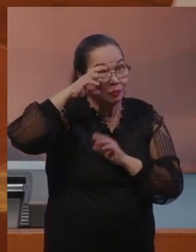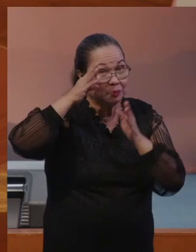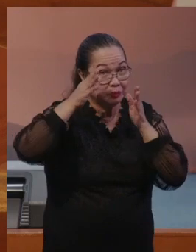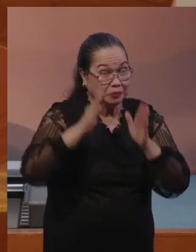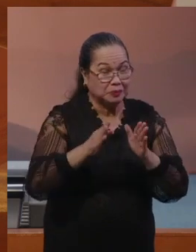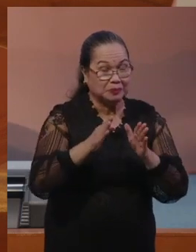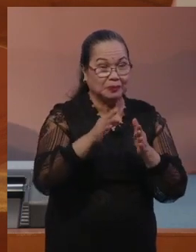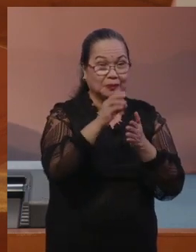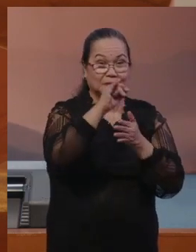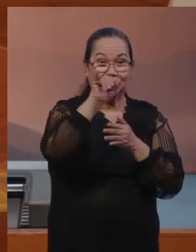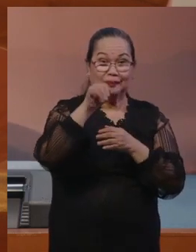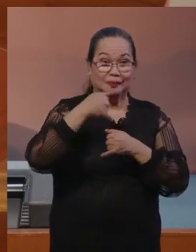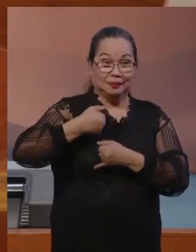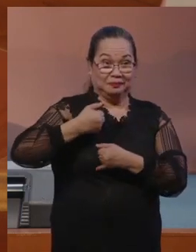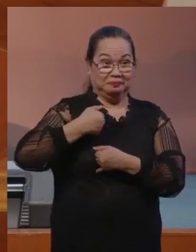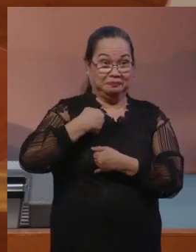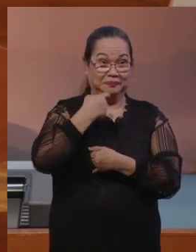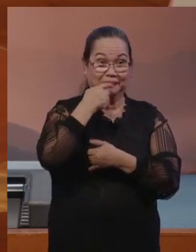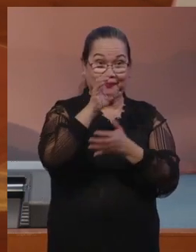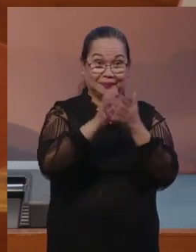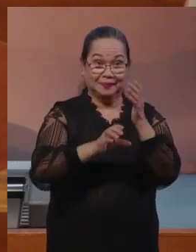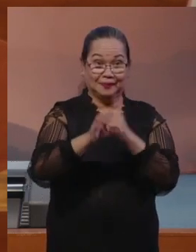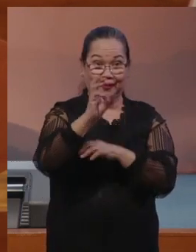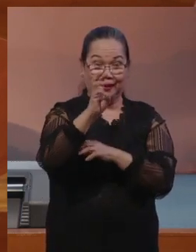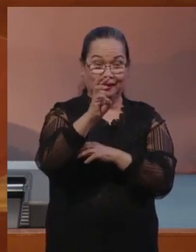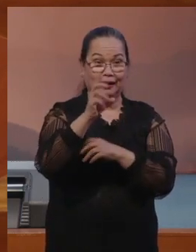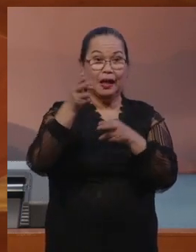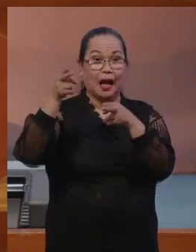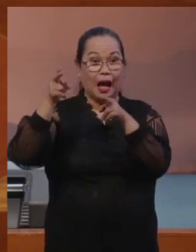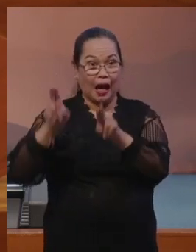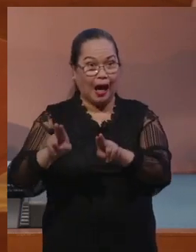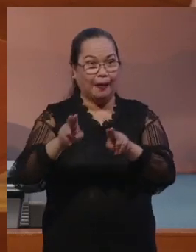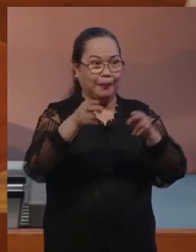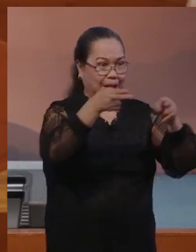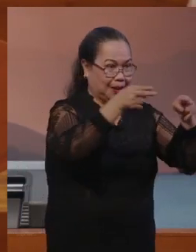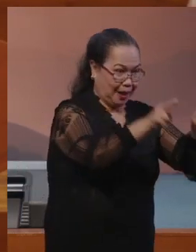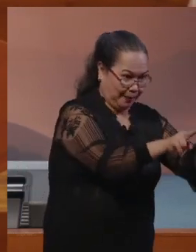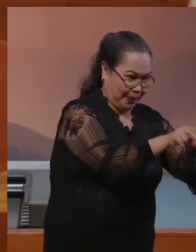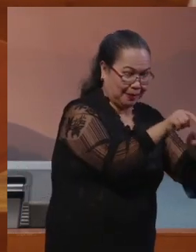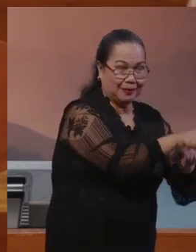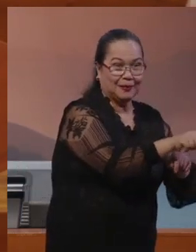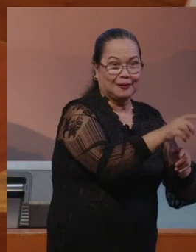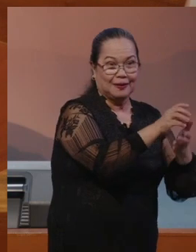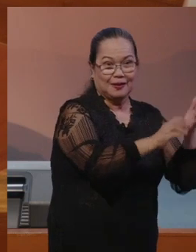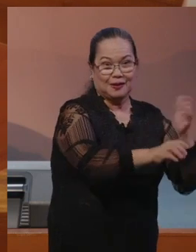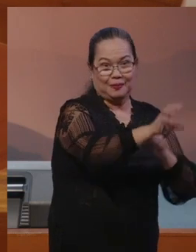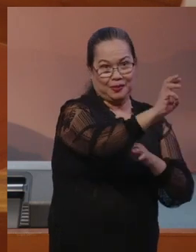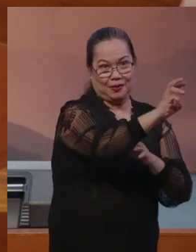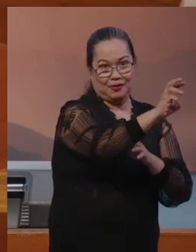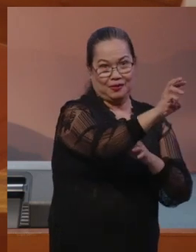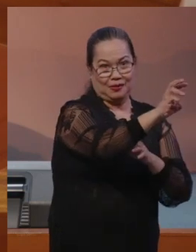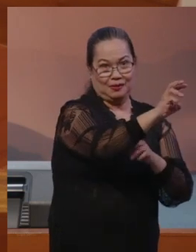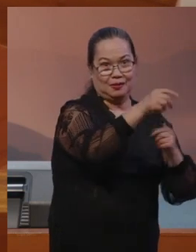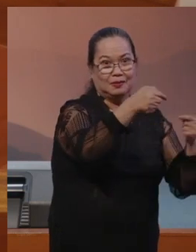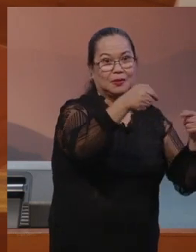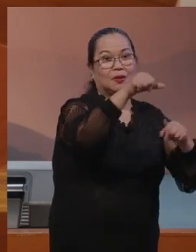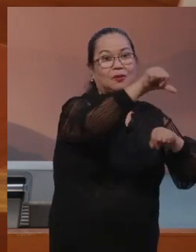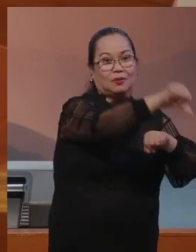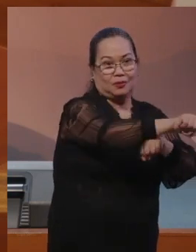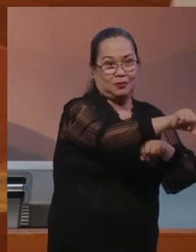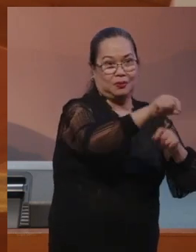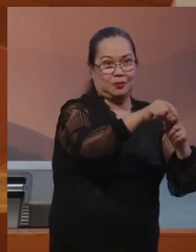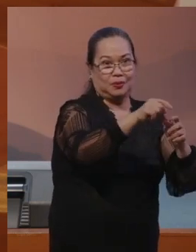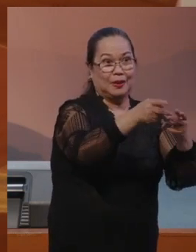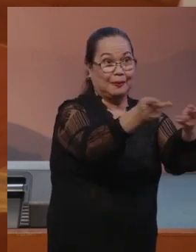6 po, yung mga pinangako dito sa Joshua chapter 2, nangyari sa Joshua chapter 6, bago nila tinalo ang Jericho.